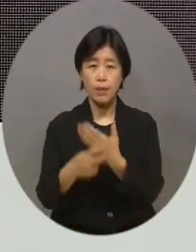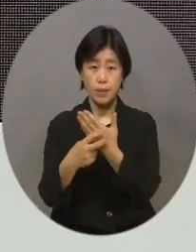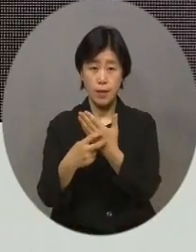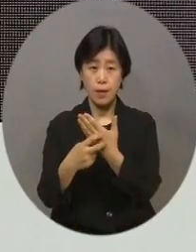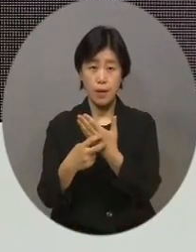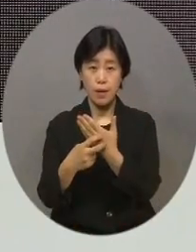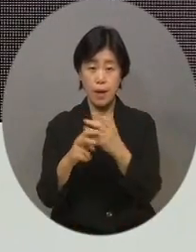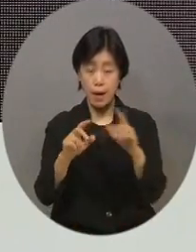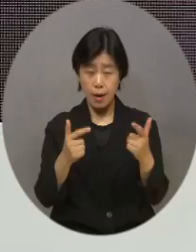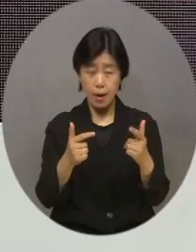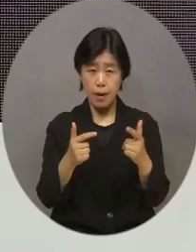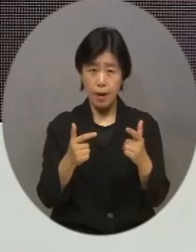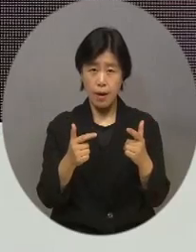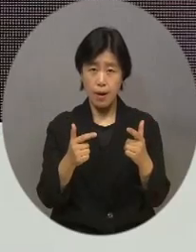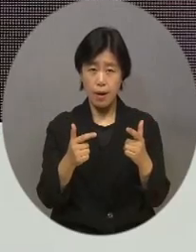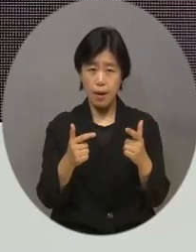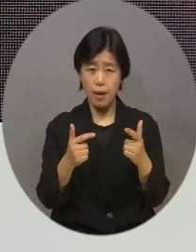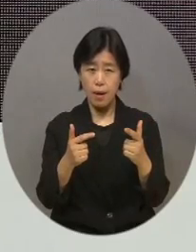않습니까?